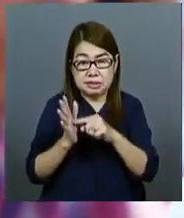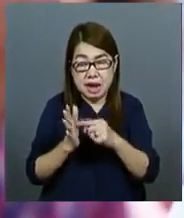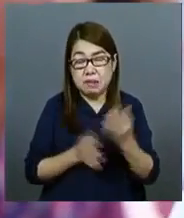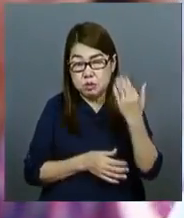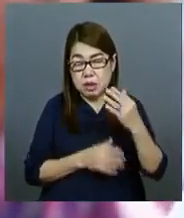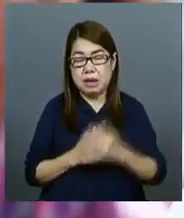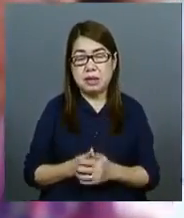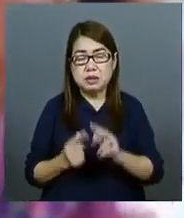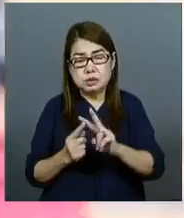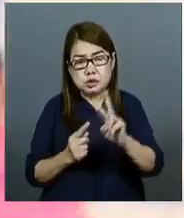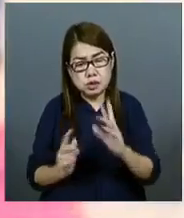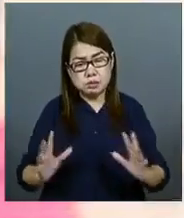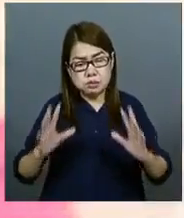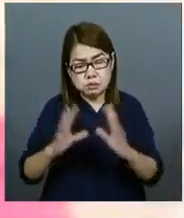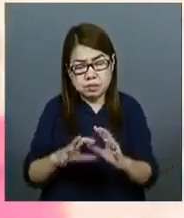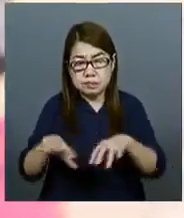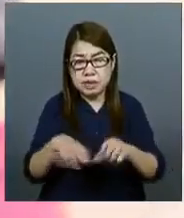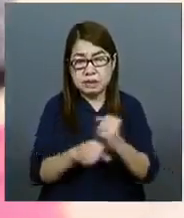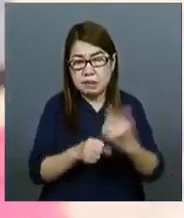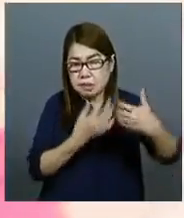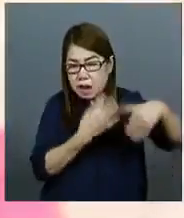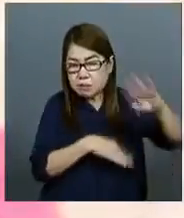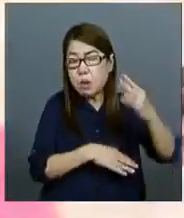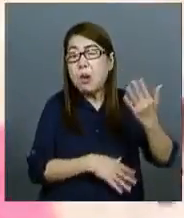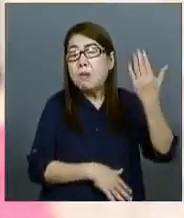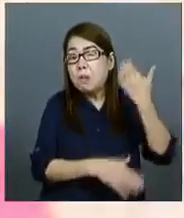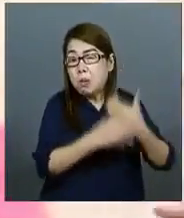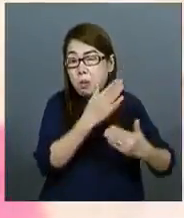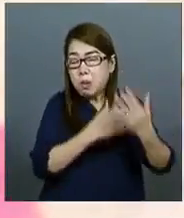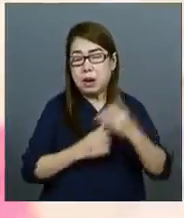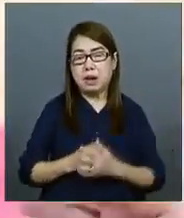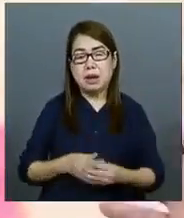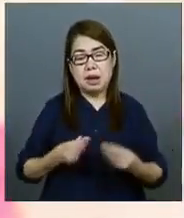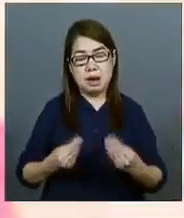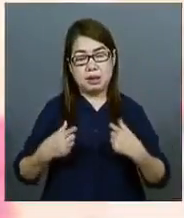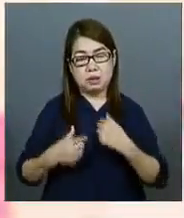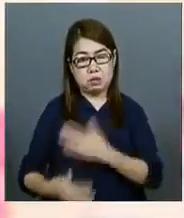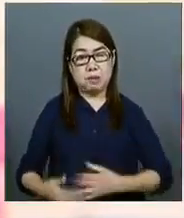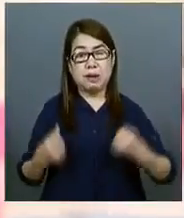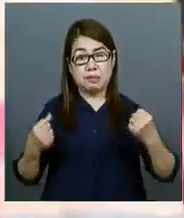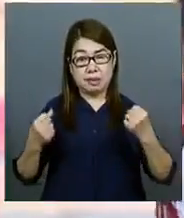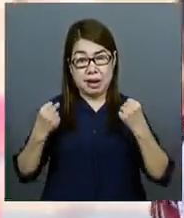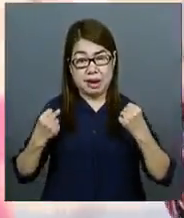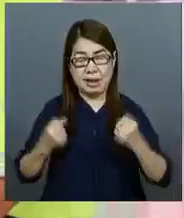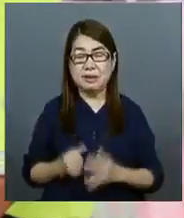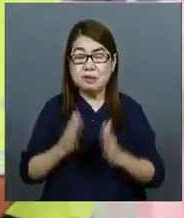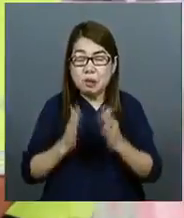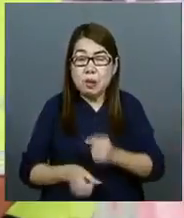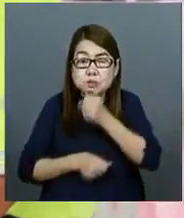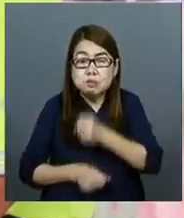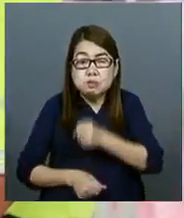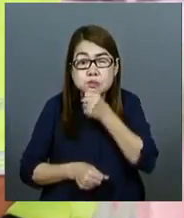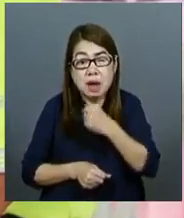ทำกิจกรรมรำบวงย้อนยุคบำบัดโรคบำรุงสุขผู้สูงอายุบางคนก็อายุ